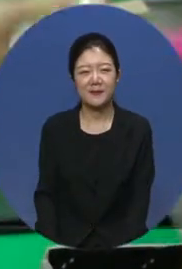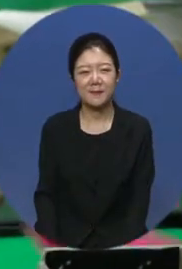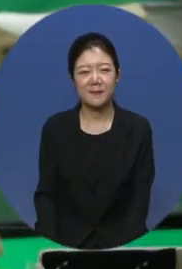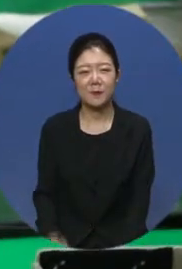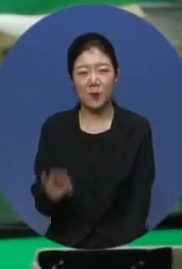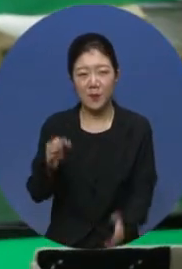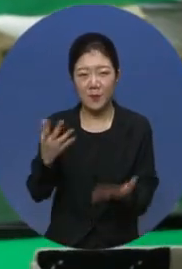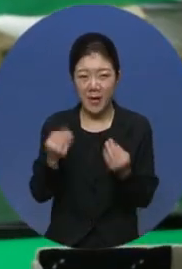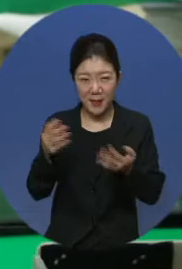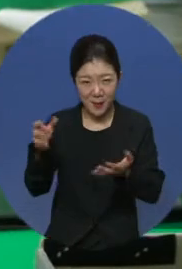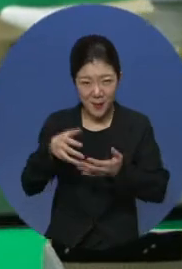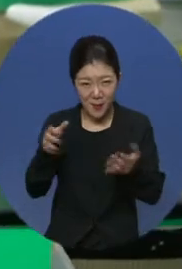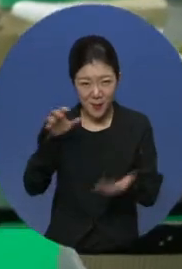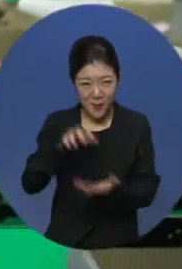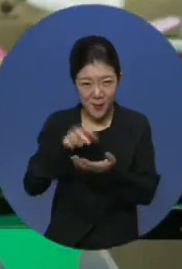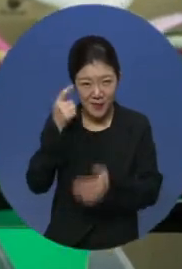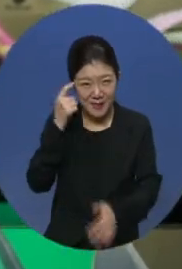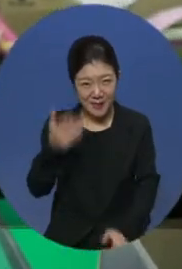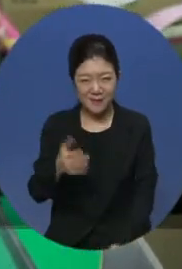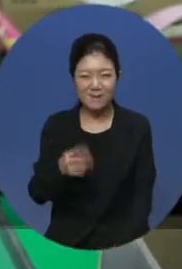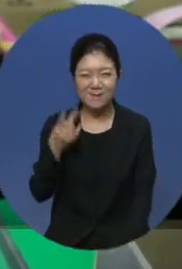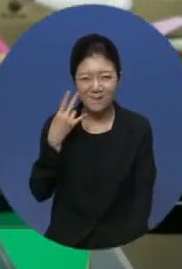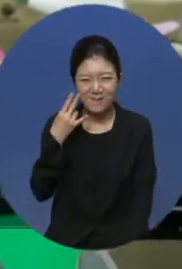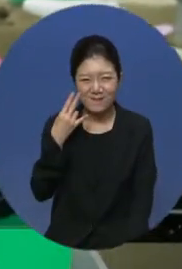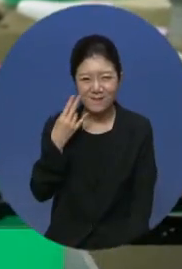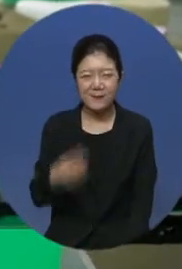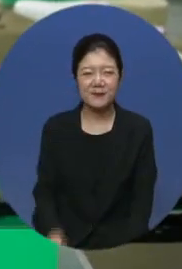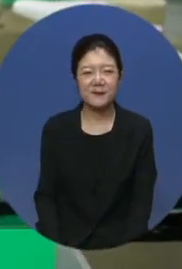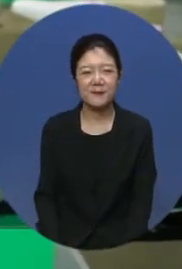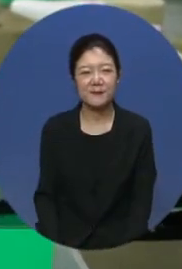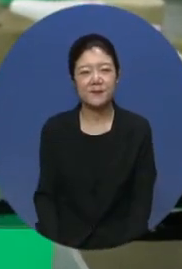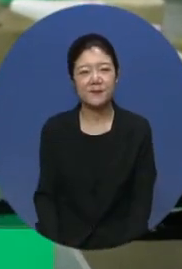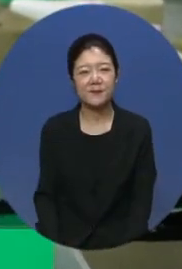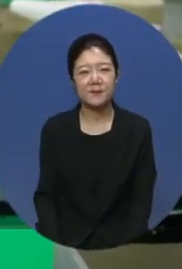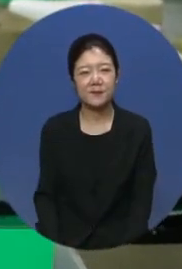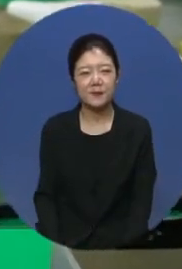돈 많이 모았어요? 네.